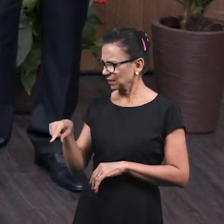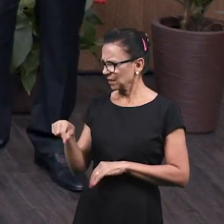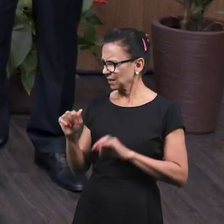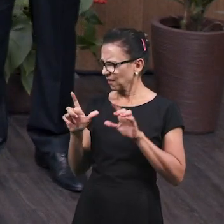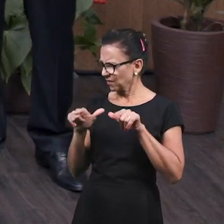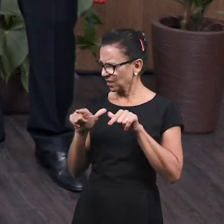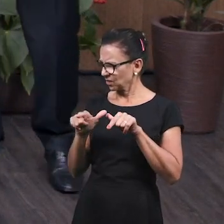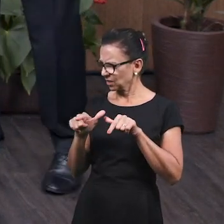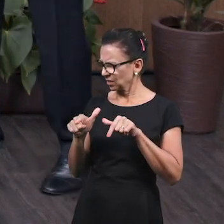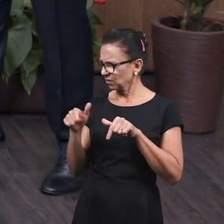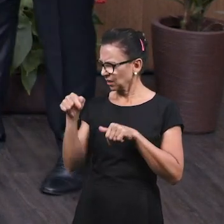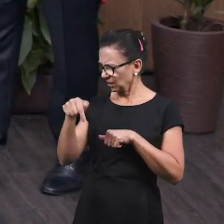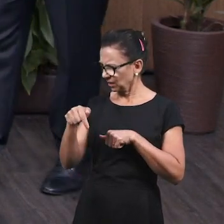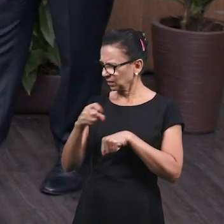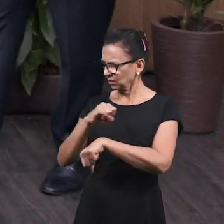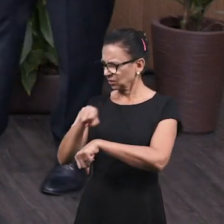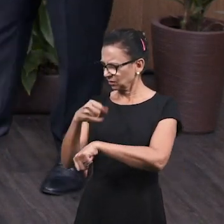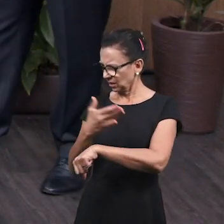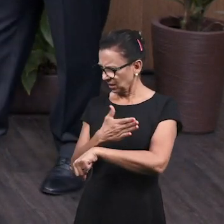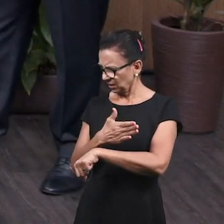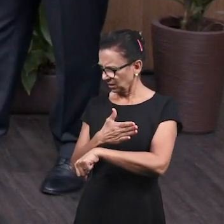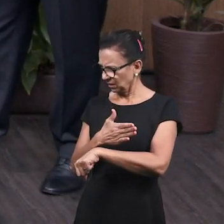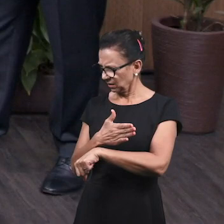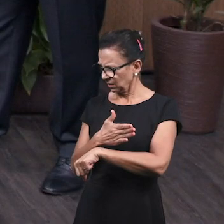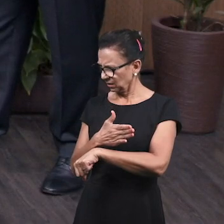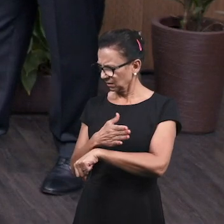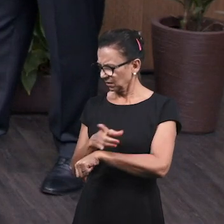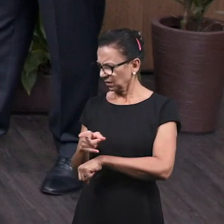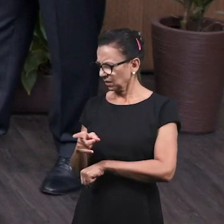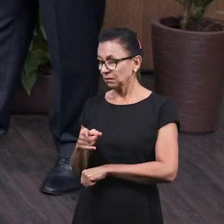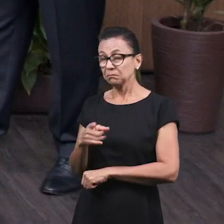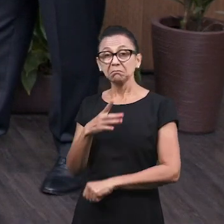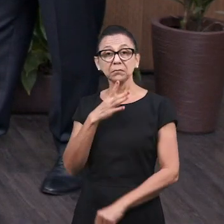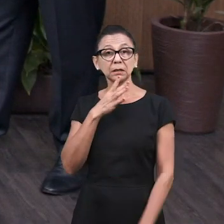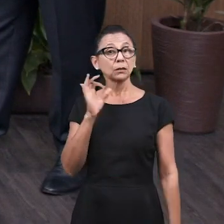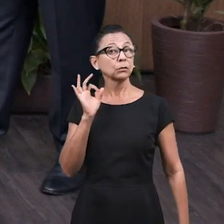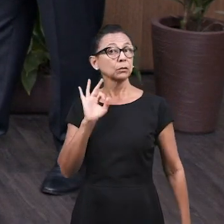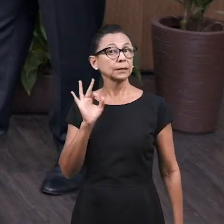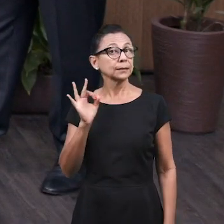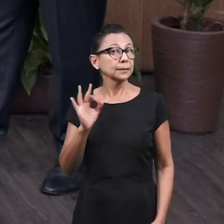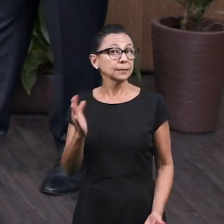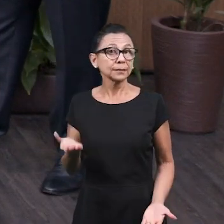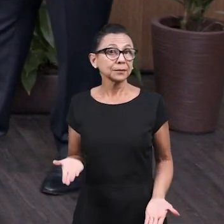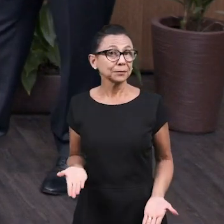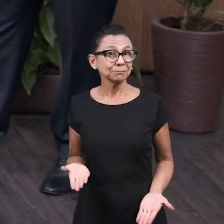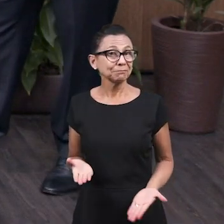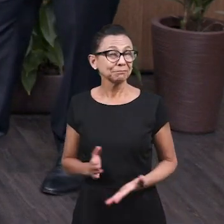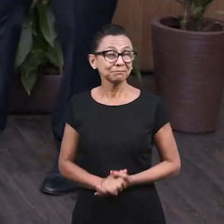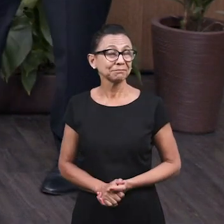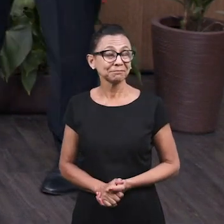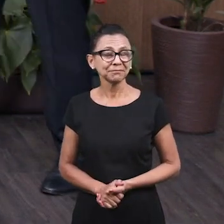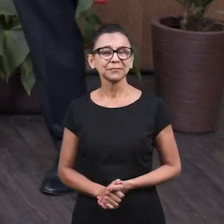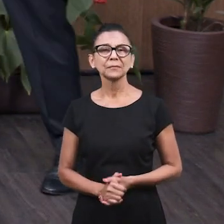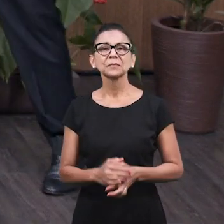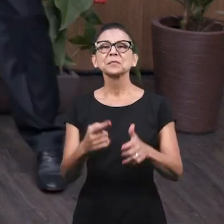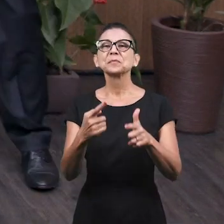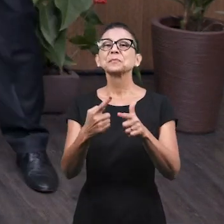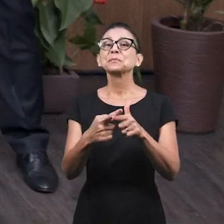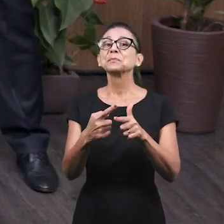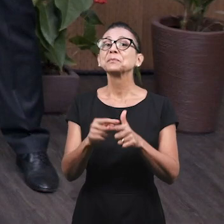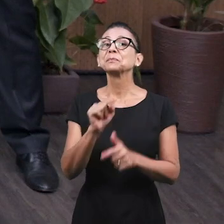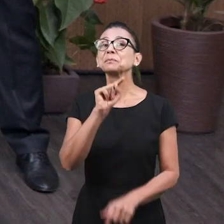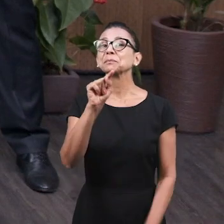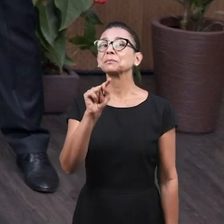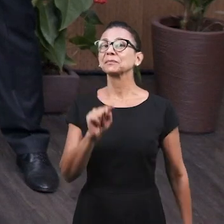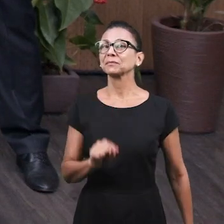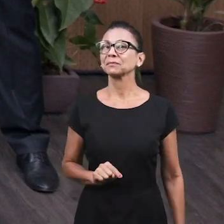странник ли ты в Иерусалиме? На самом деле они не узнали Господа Иисуса, как ты уже сказал,